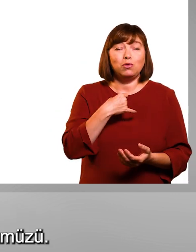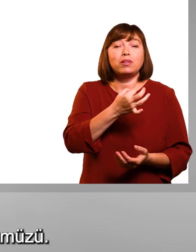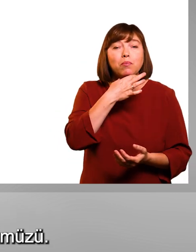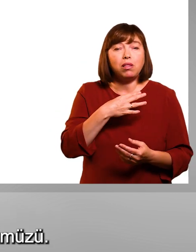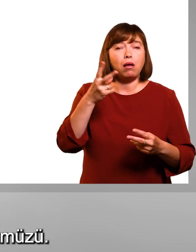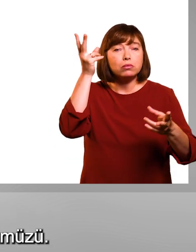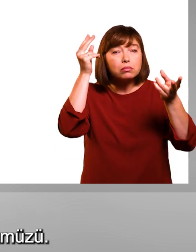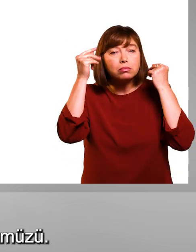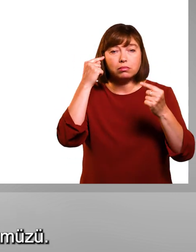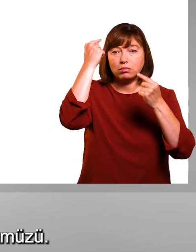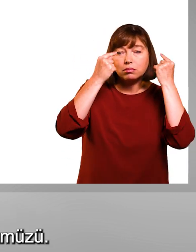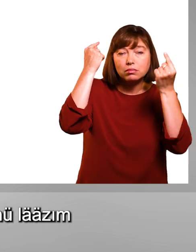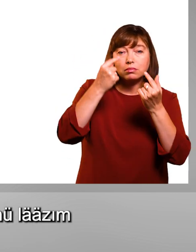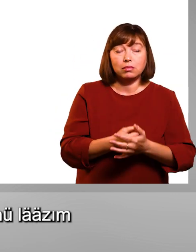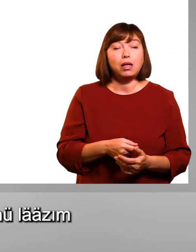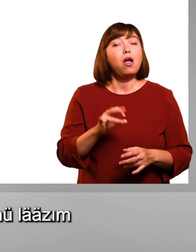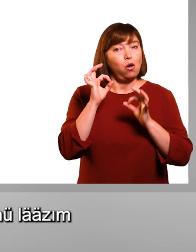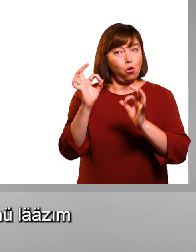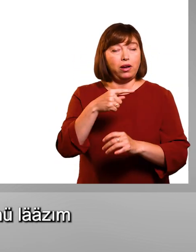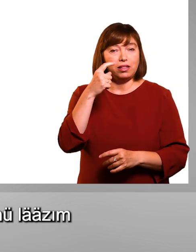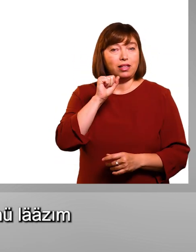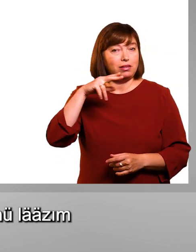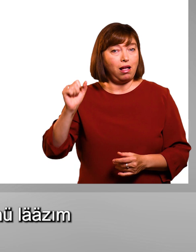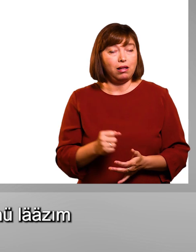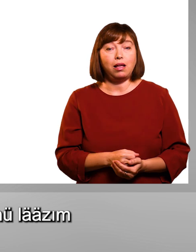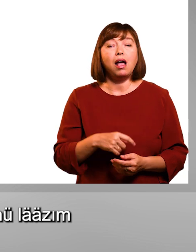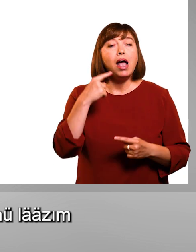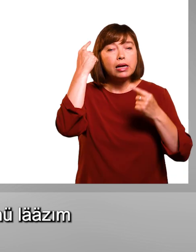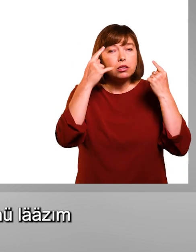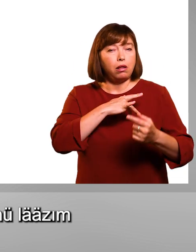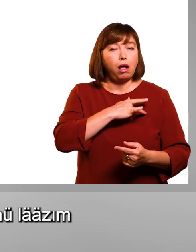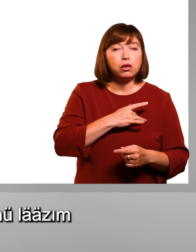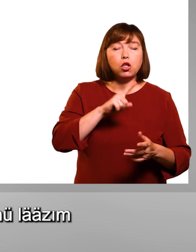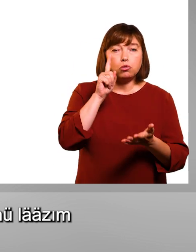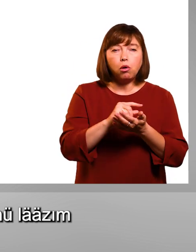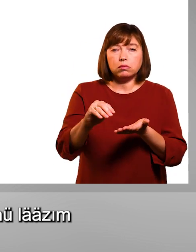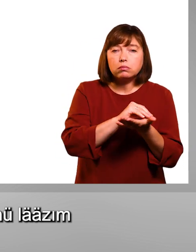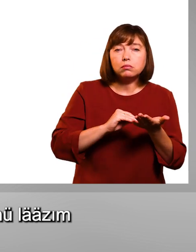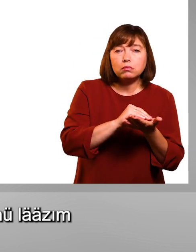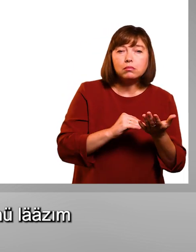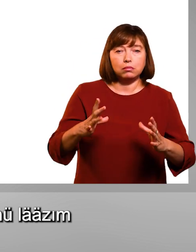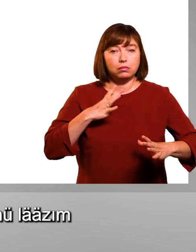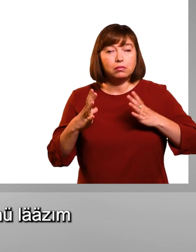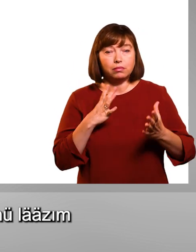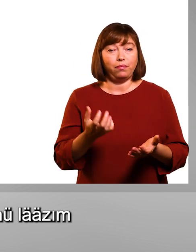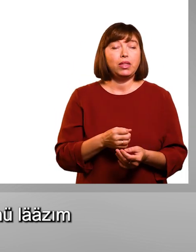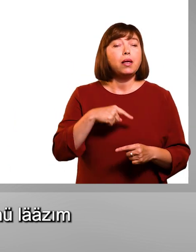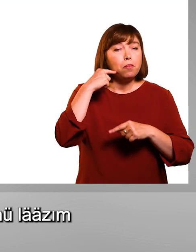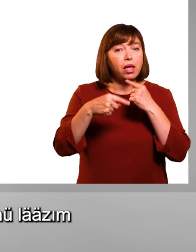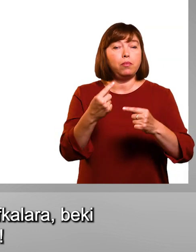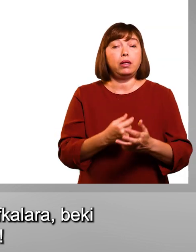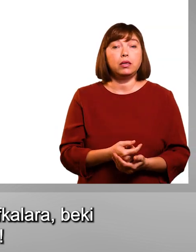place să ne antrenăm gândirea critică. Ce bine ai zis, Ana. Gândirea critică trebuie să fie antrenată, precum în mușchi.